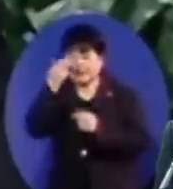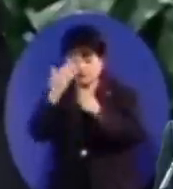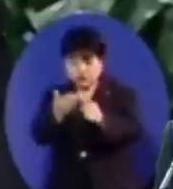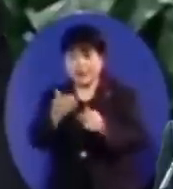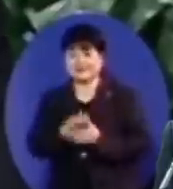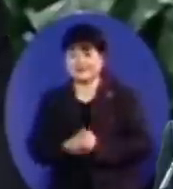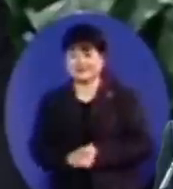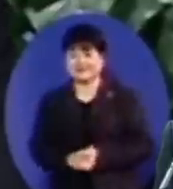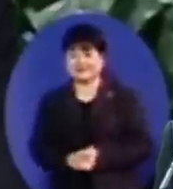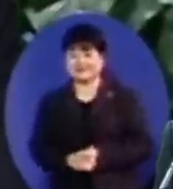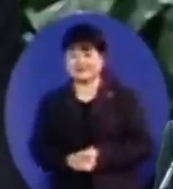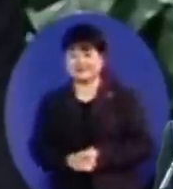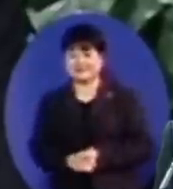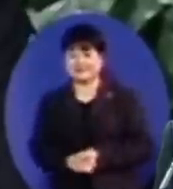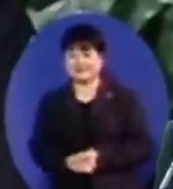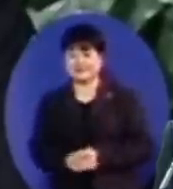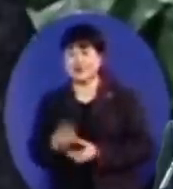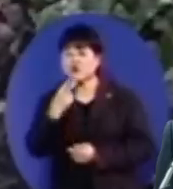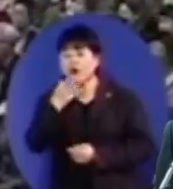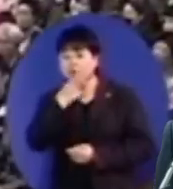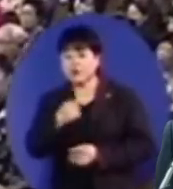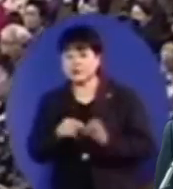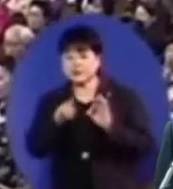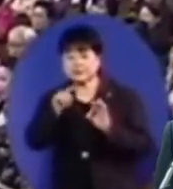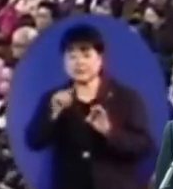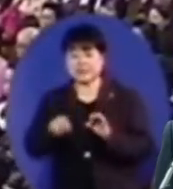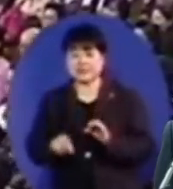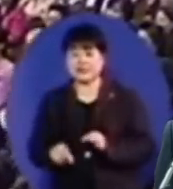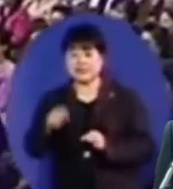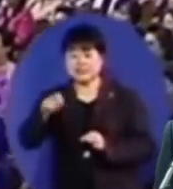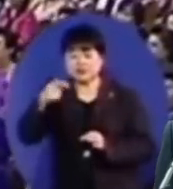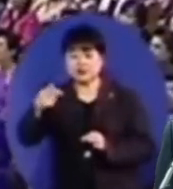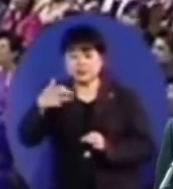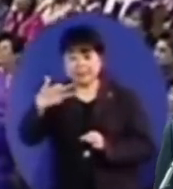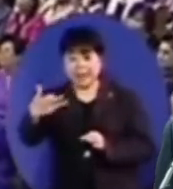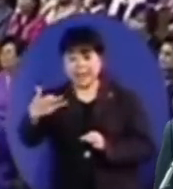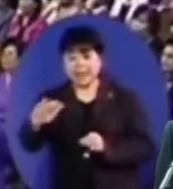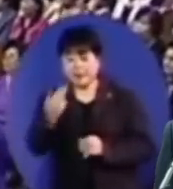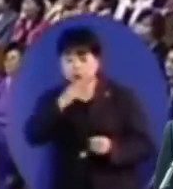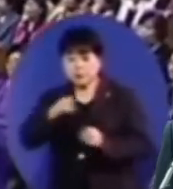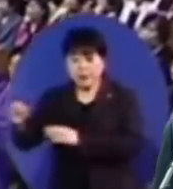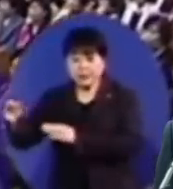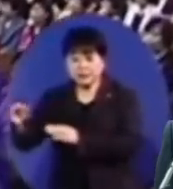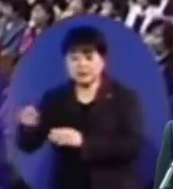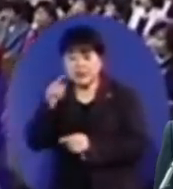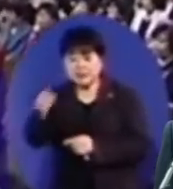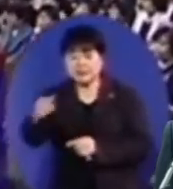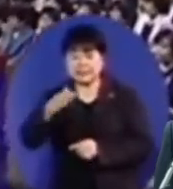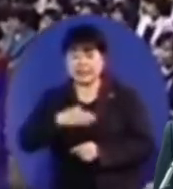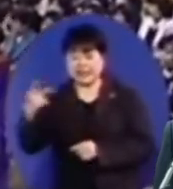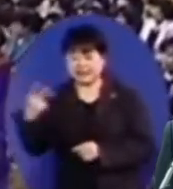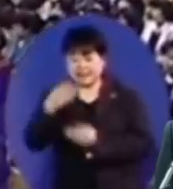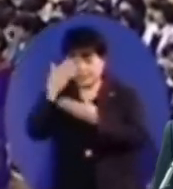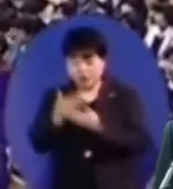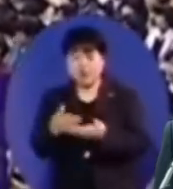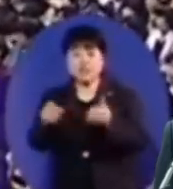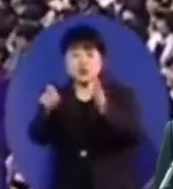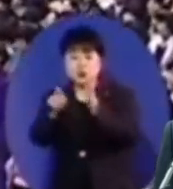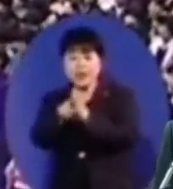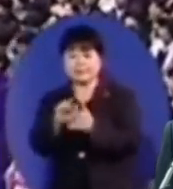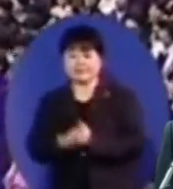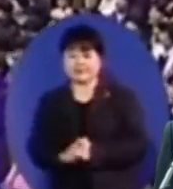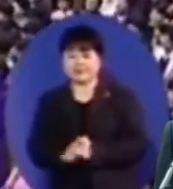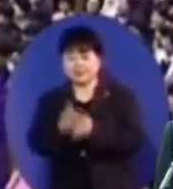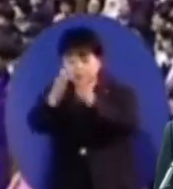말했습니다. 요한복음 10장 17절로 18절에 내가 내 목숨을 버리는 것은 그것을 내가 다시 얻기 위함이니